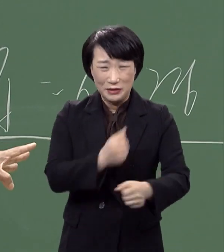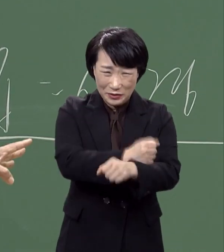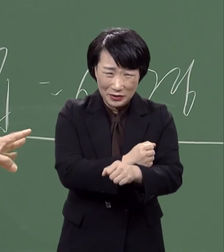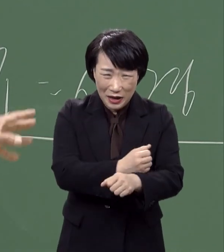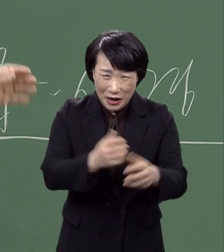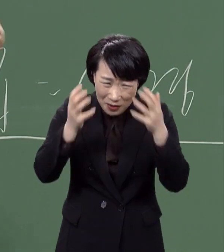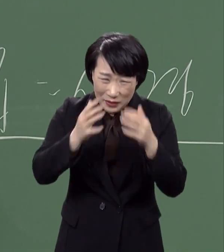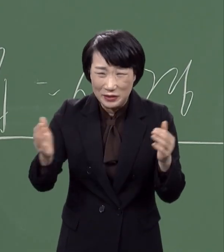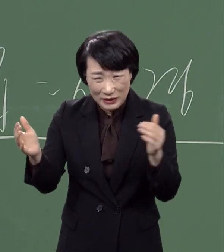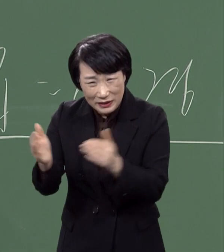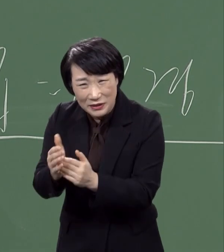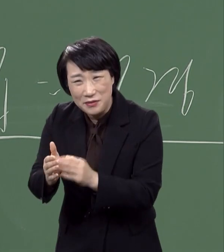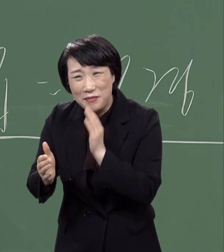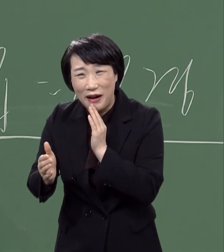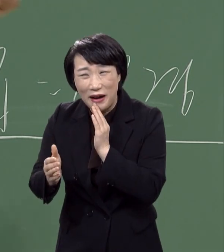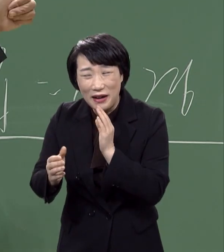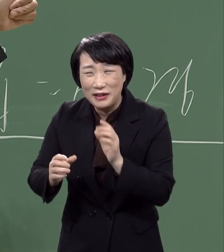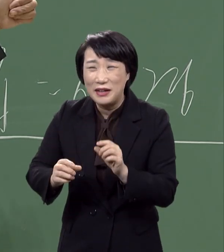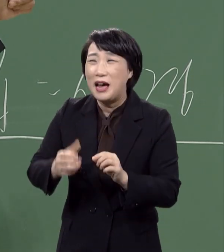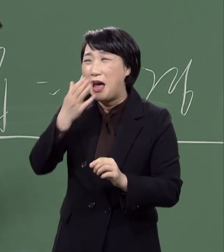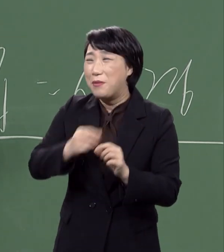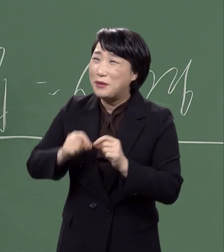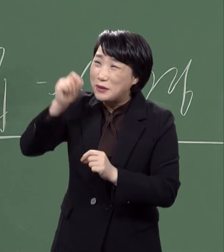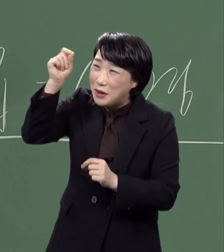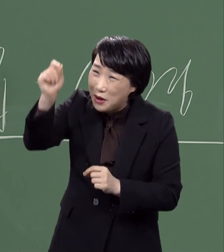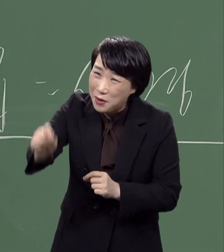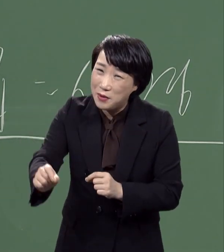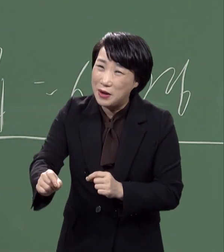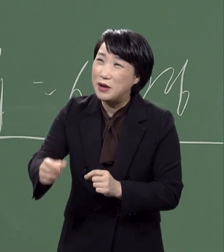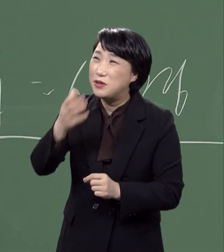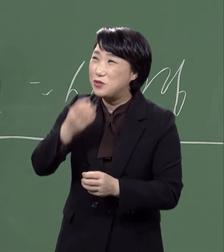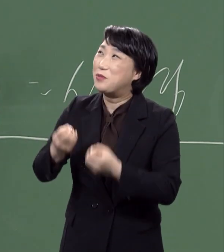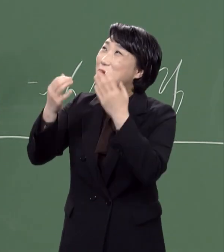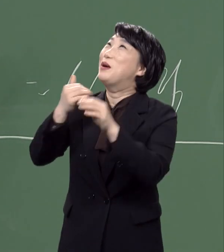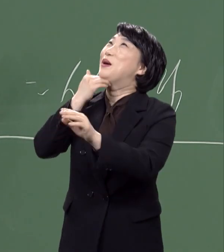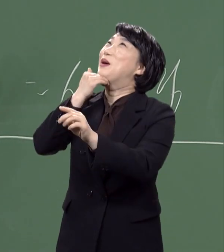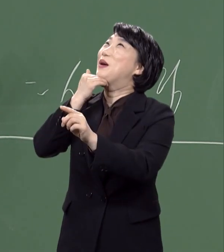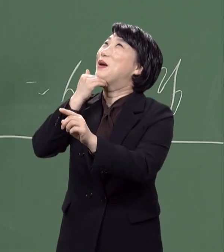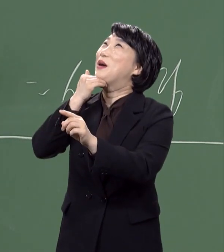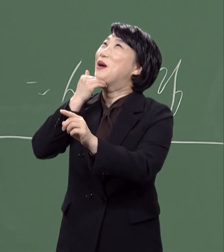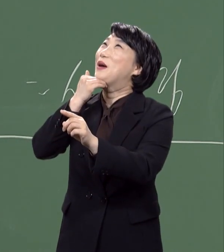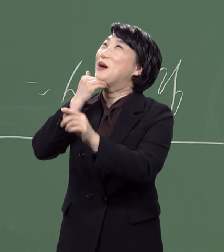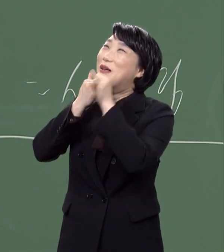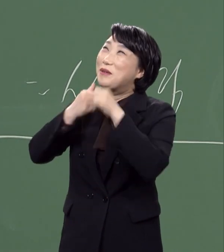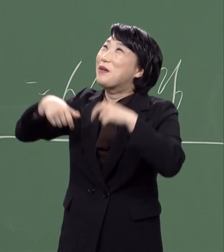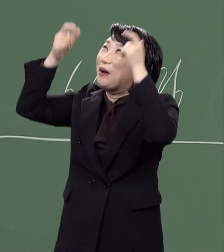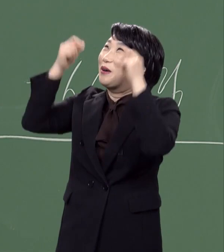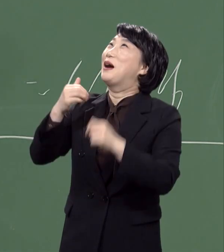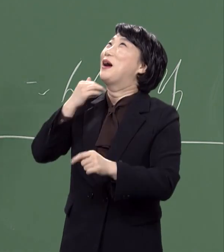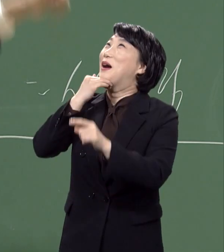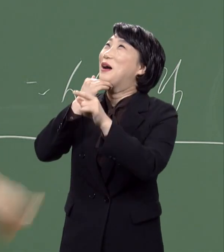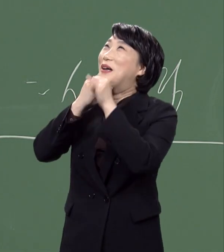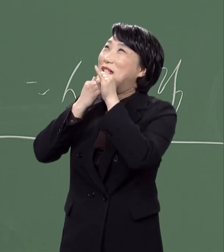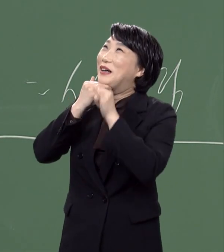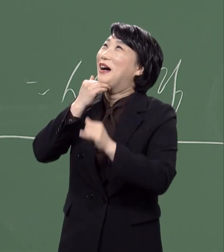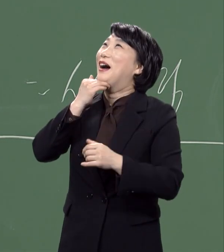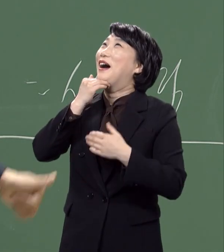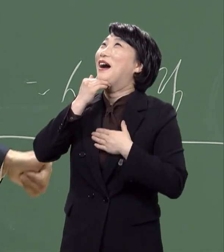끝나. 영원한 행복과 축복이 기다린다. 멸류관이